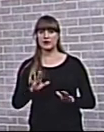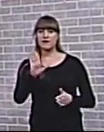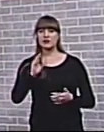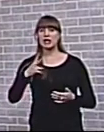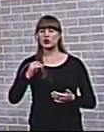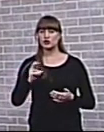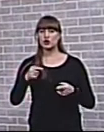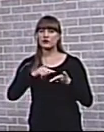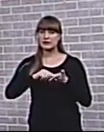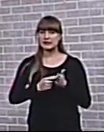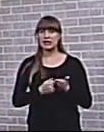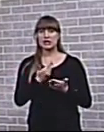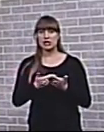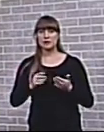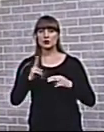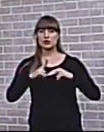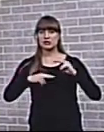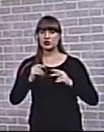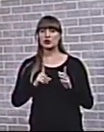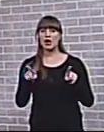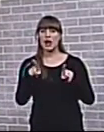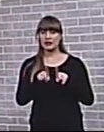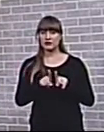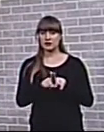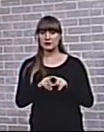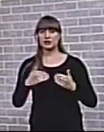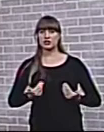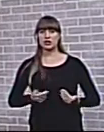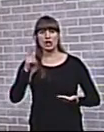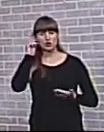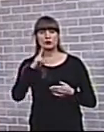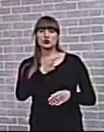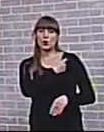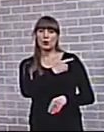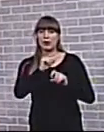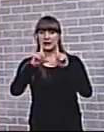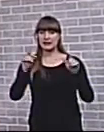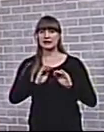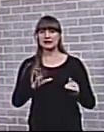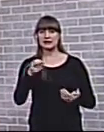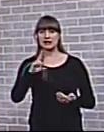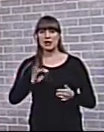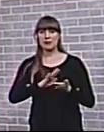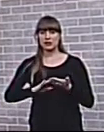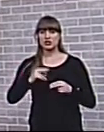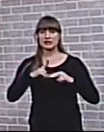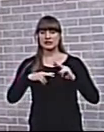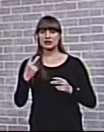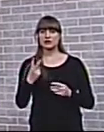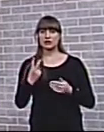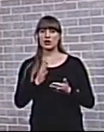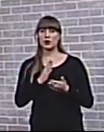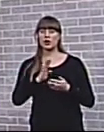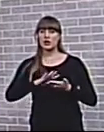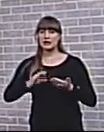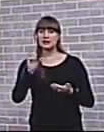Кушнарев настоятельно рекомендует застройщику одновременно с вводом жилья думать о поликлинике и детских садах. Продолжается строительство второй очереди Северного